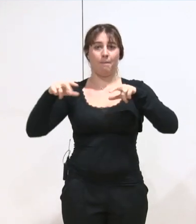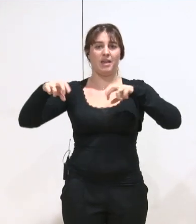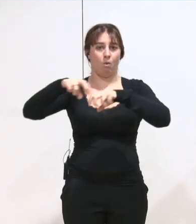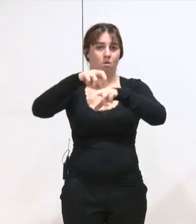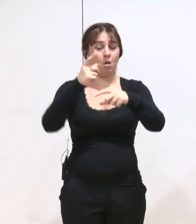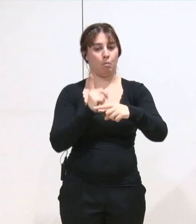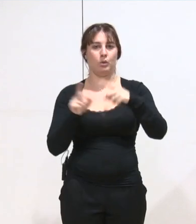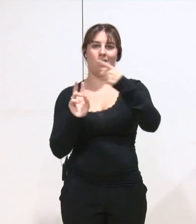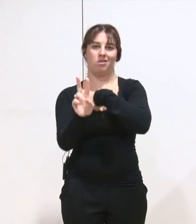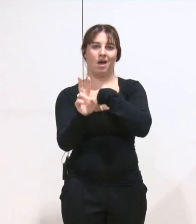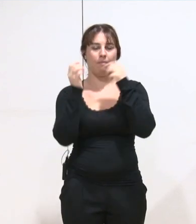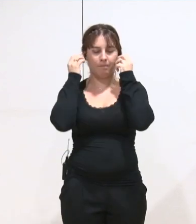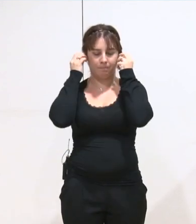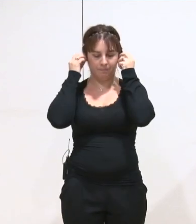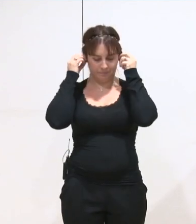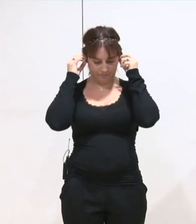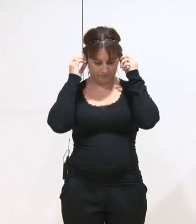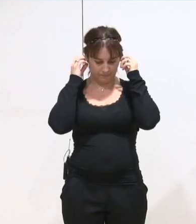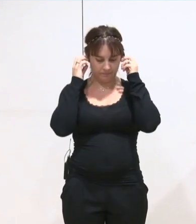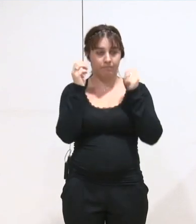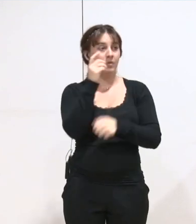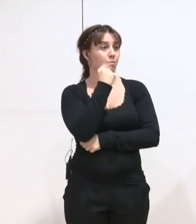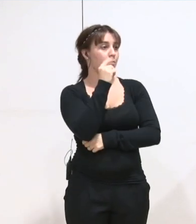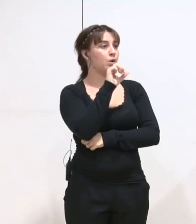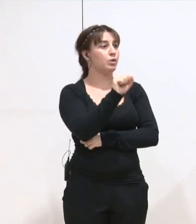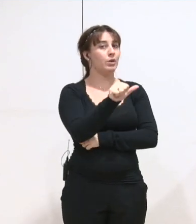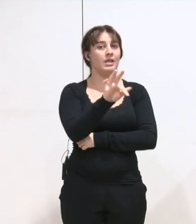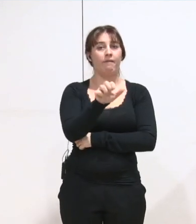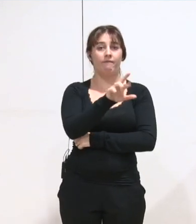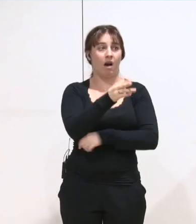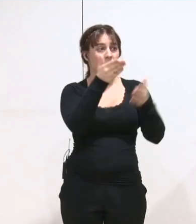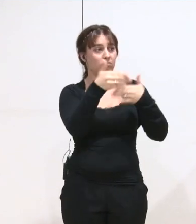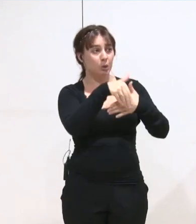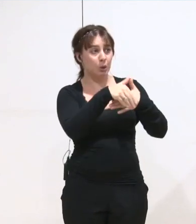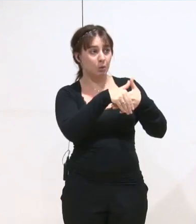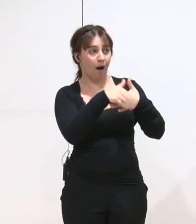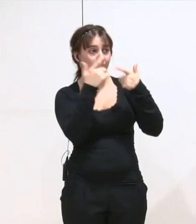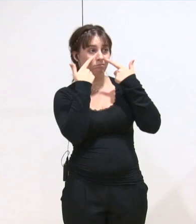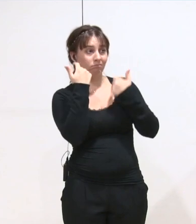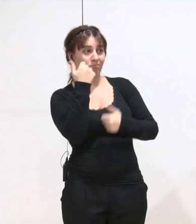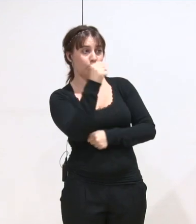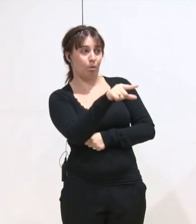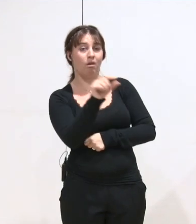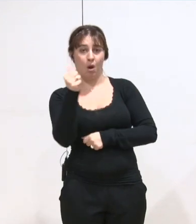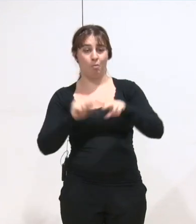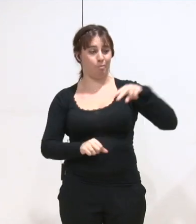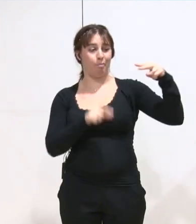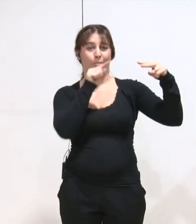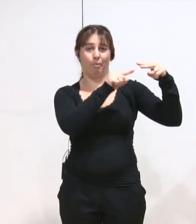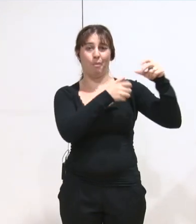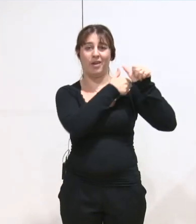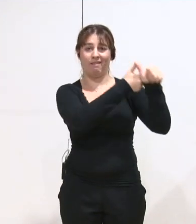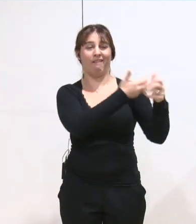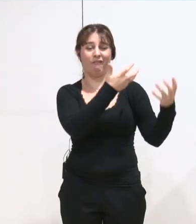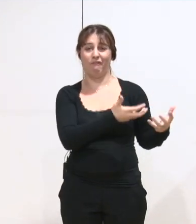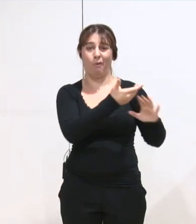du tram. Nous constatons ce soir, M. Safar, que manifestement vous faites le choix du conservatisme, mais vos aînés, en